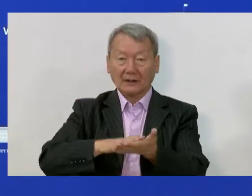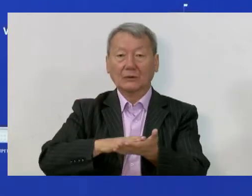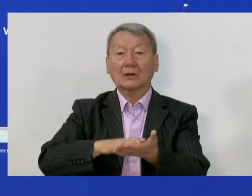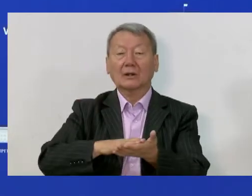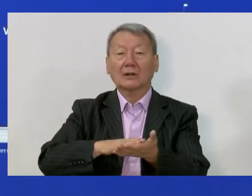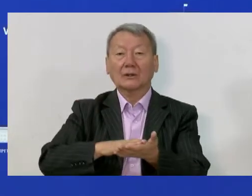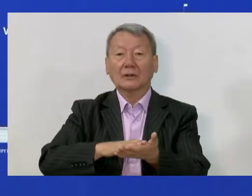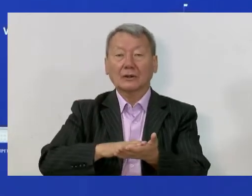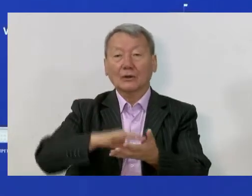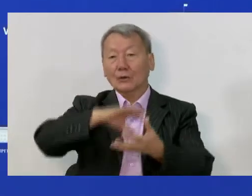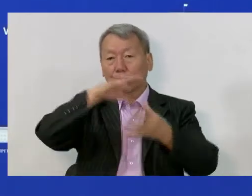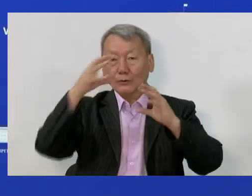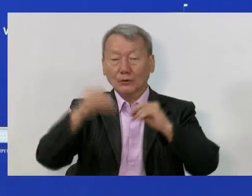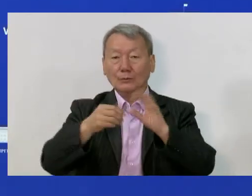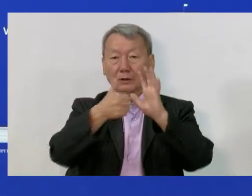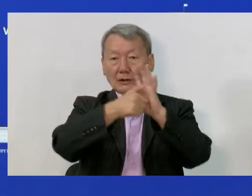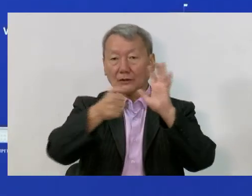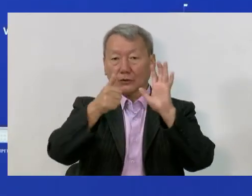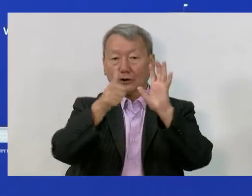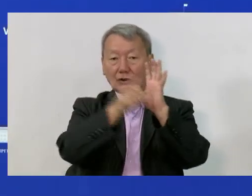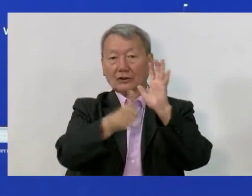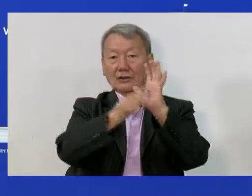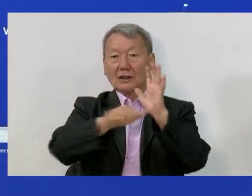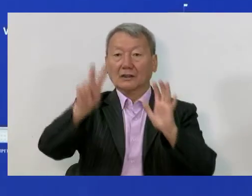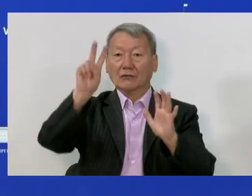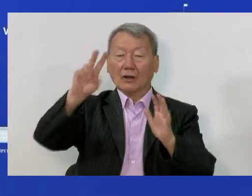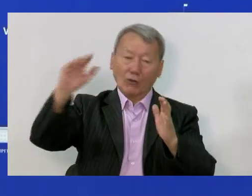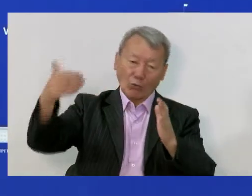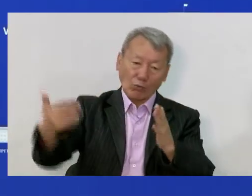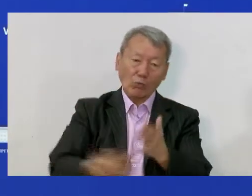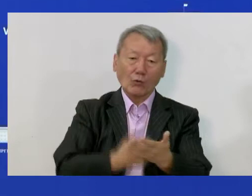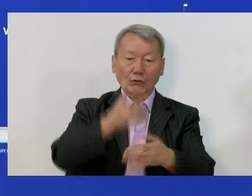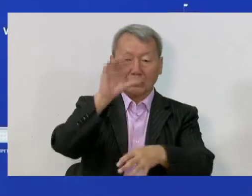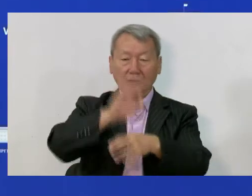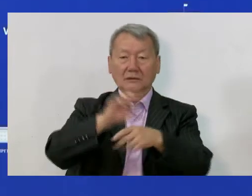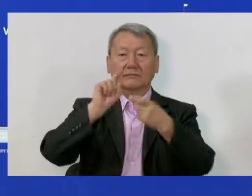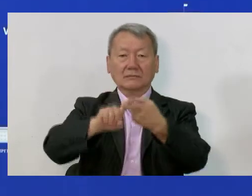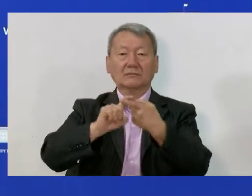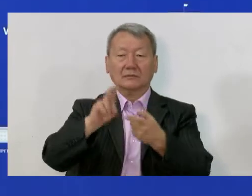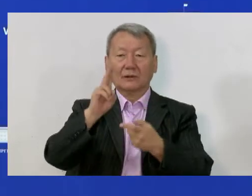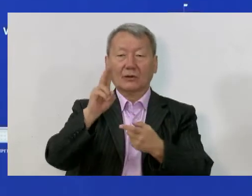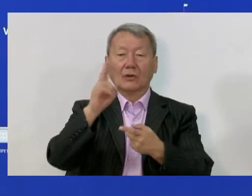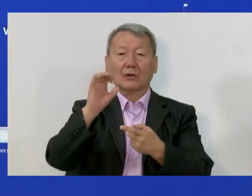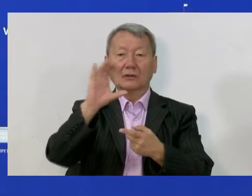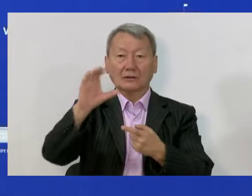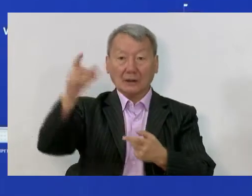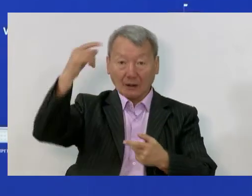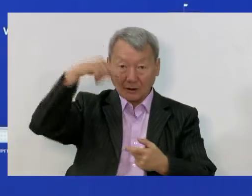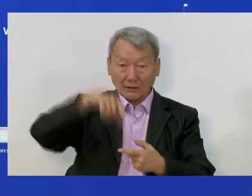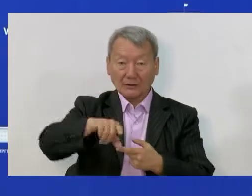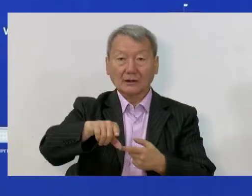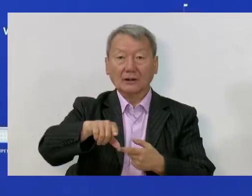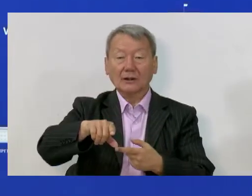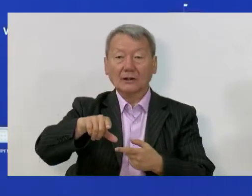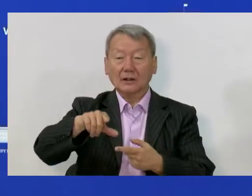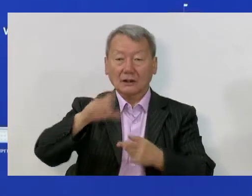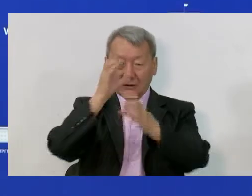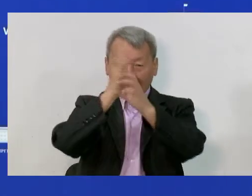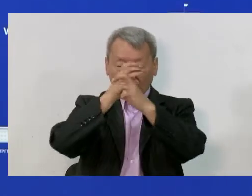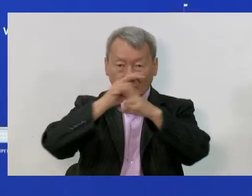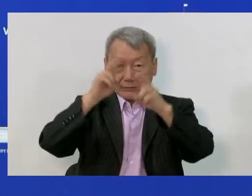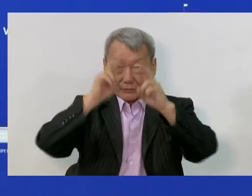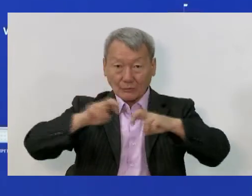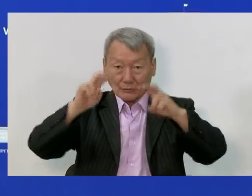всего 662 новых случаев COVID-19. Из них с лабораторно